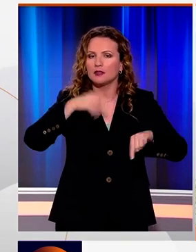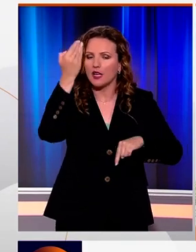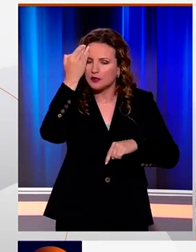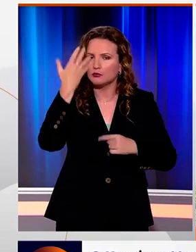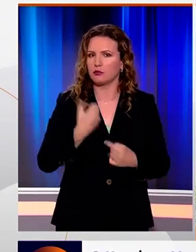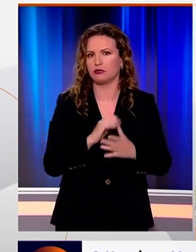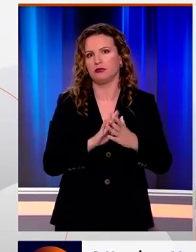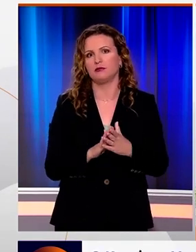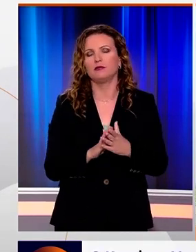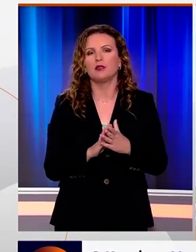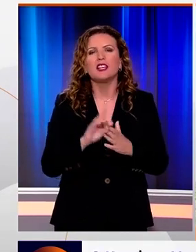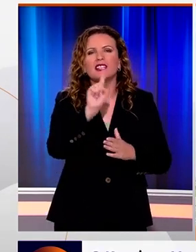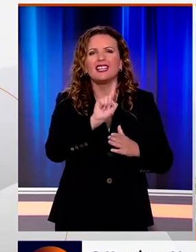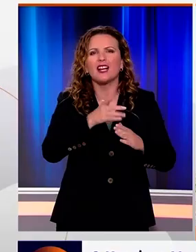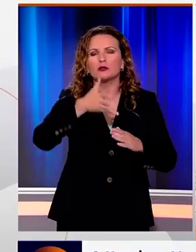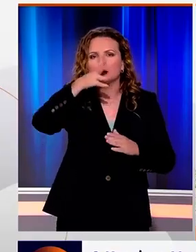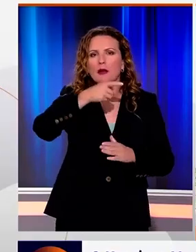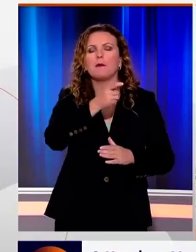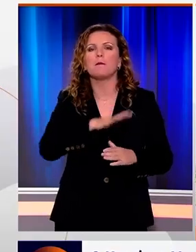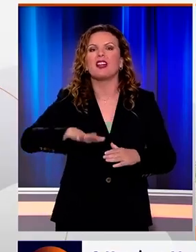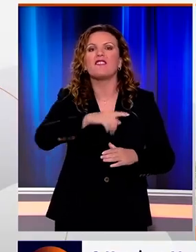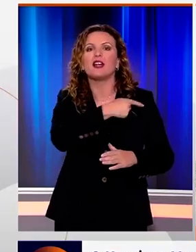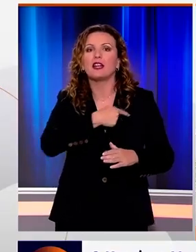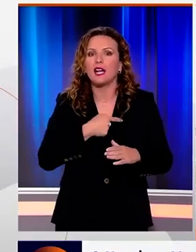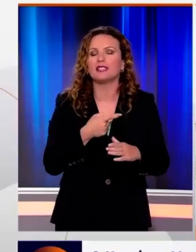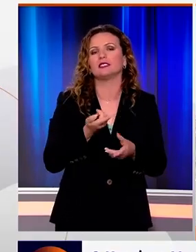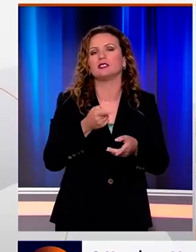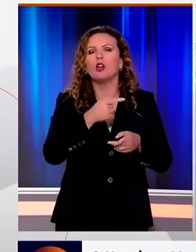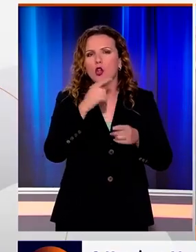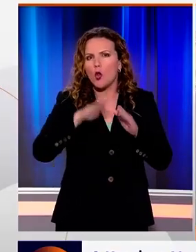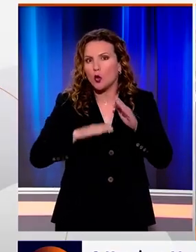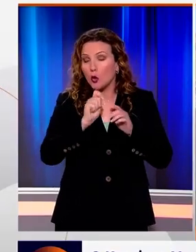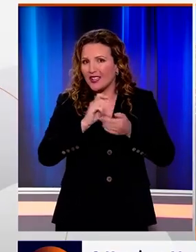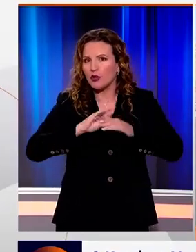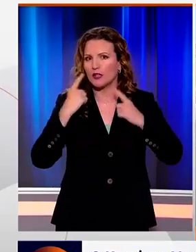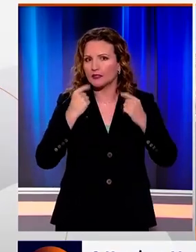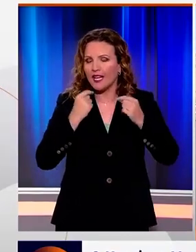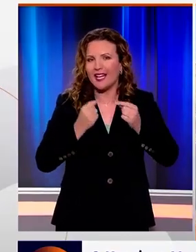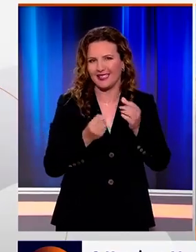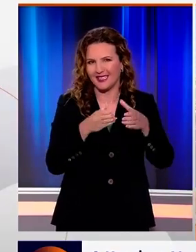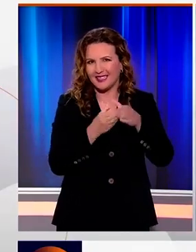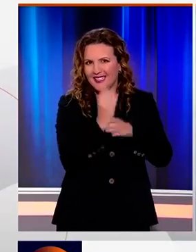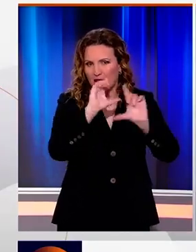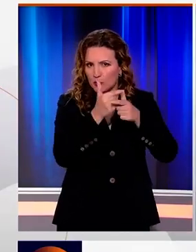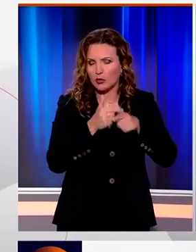αξίζει. Ο Κυριάκος Μητσοτάκης μαζί με τον Περιφερειάρχη Νοτίου Αιγαίου και τα στελέχη του κόμματος περπάτησαν στους δρόμους της